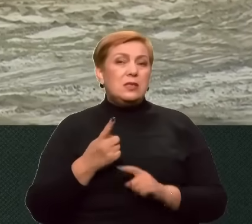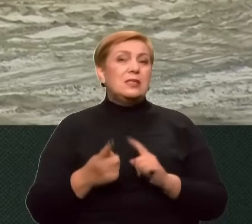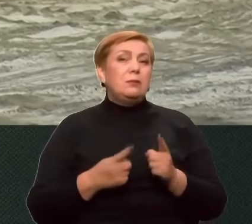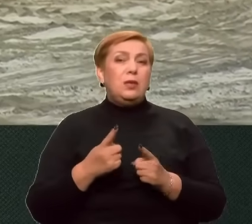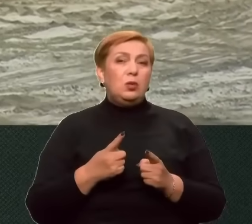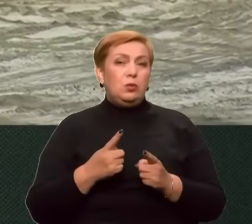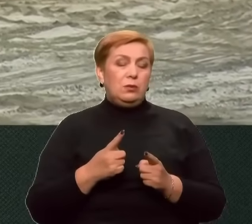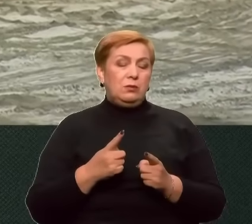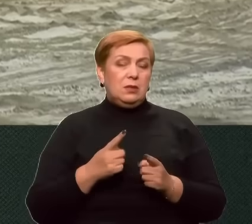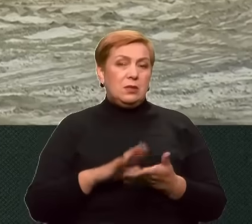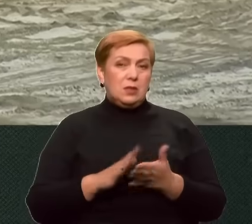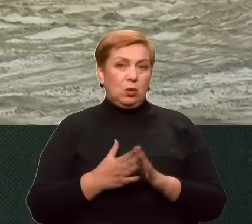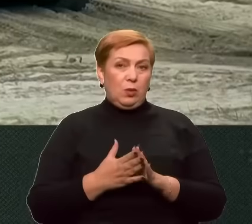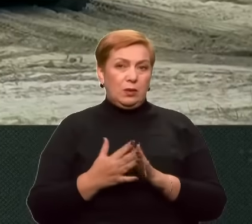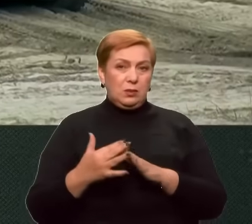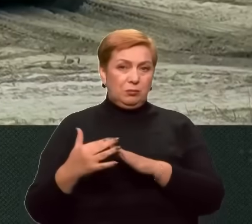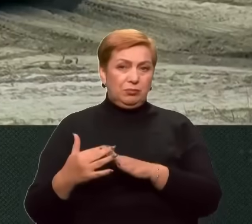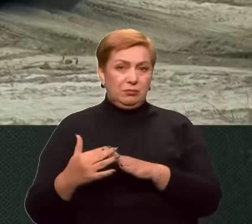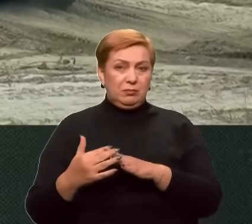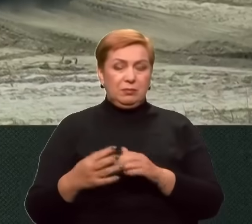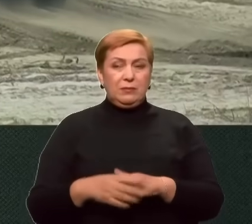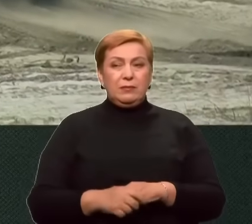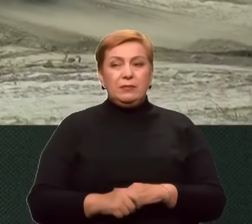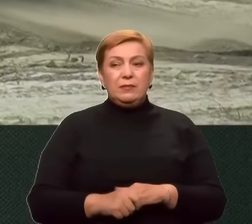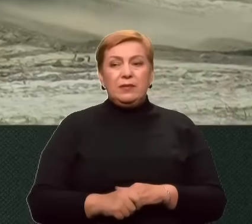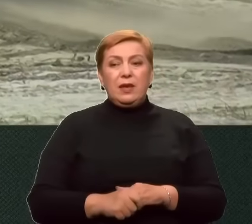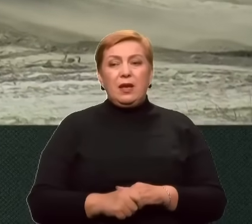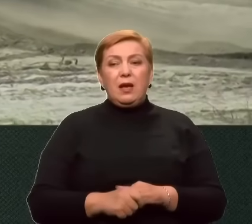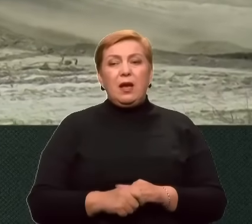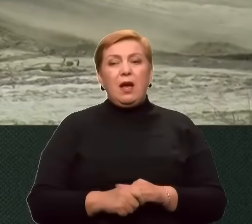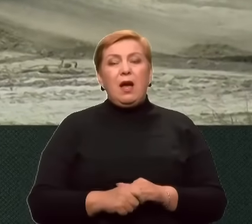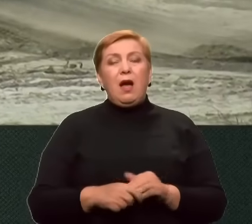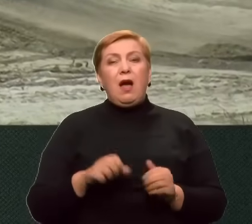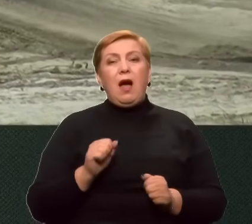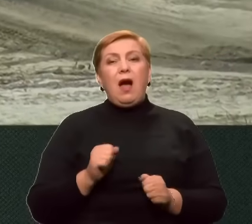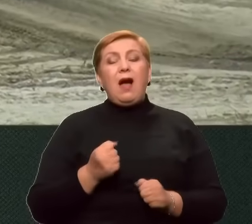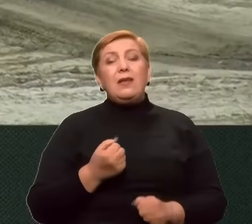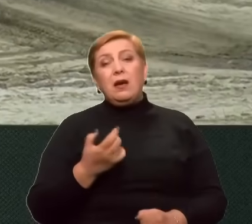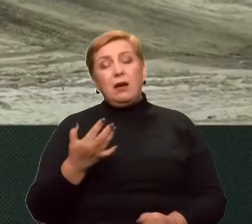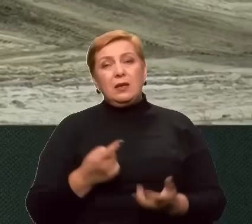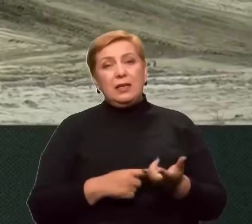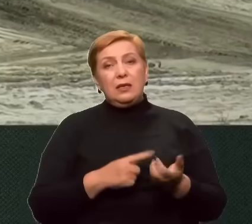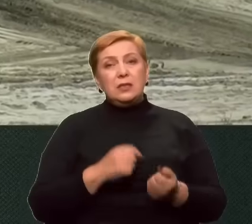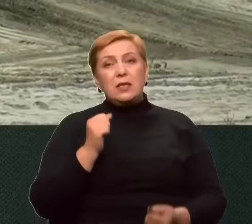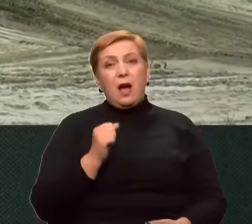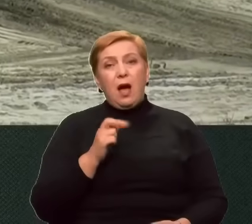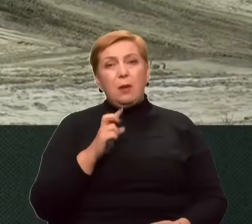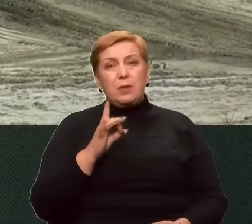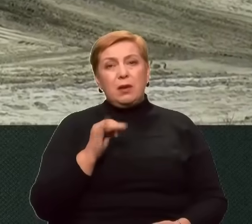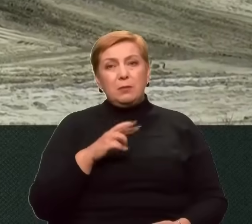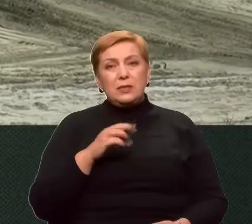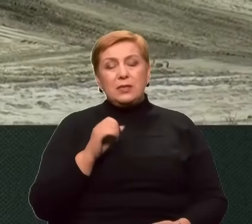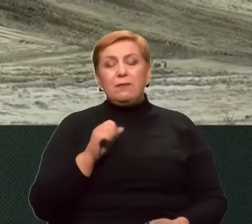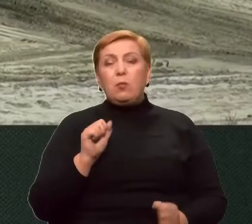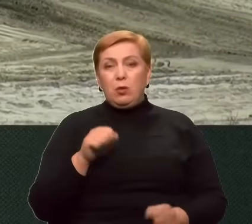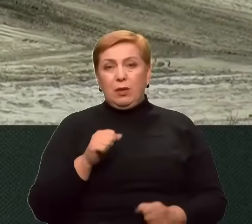ситуацію на лінії бойового зіткнення. Пане Дмитре, «Абрамс» може змінити ситуацію на фронті? Ну,